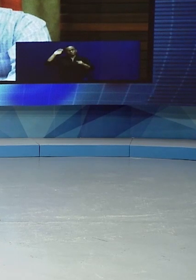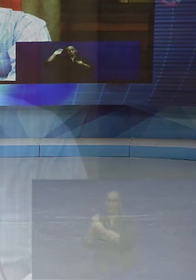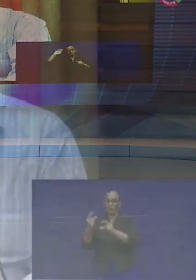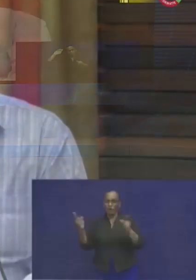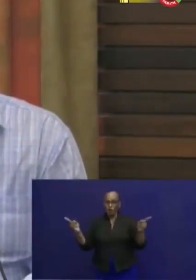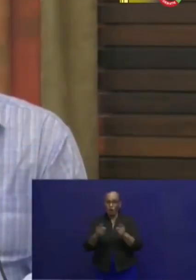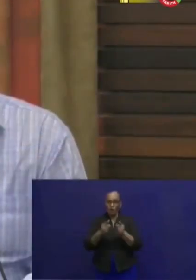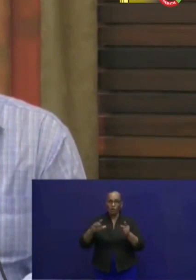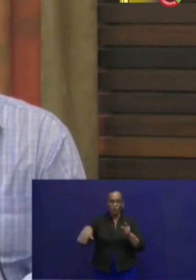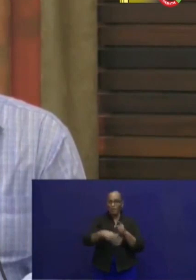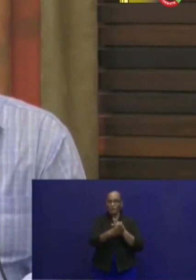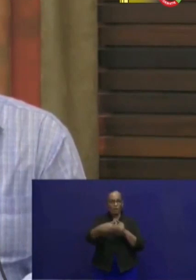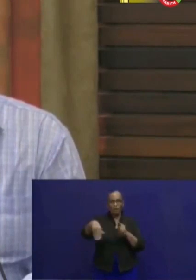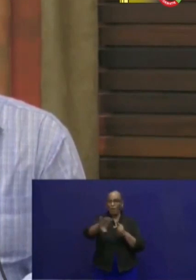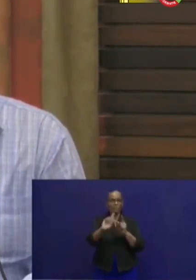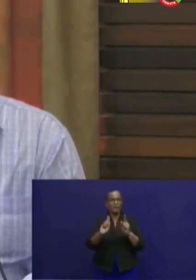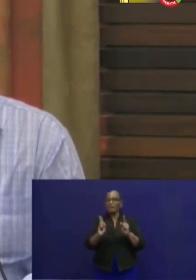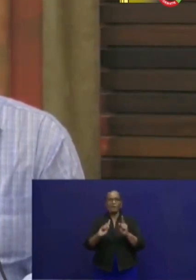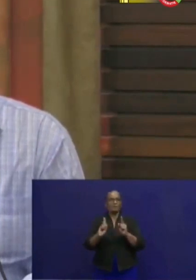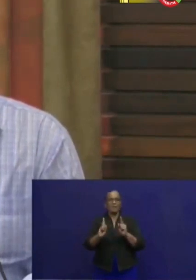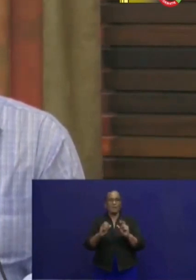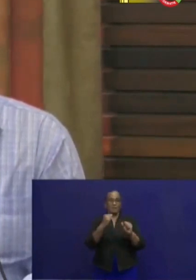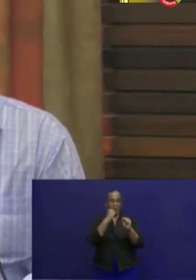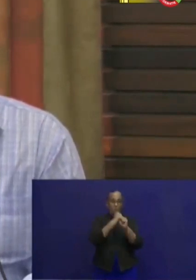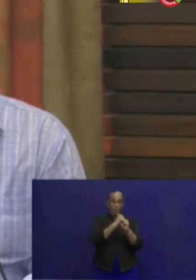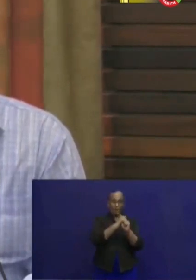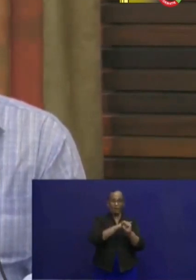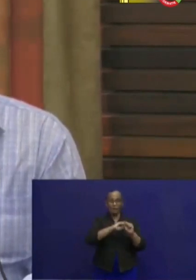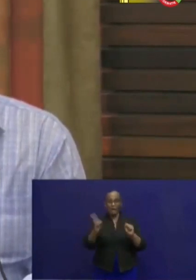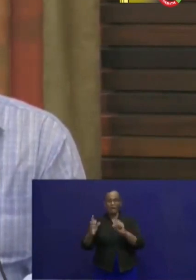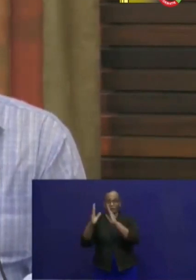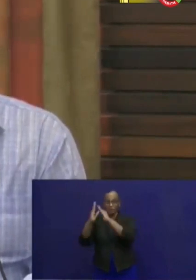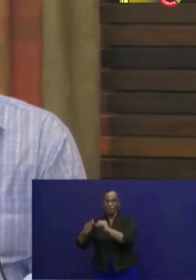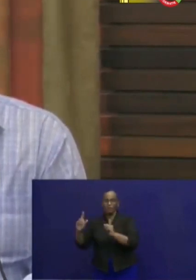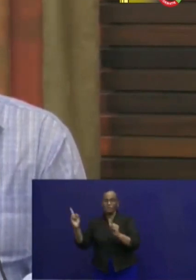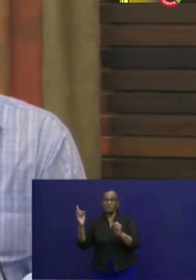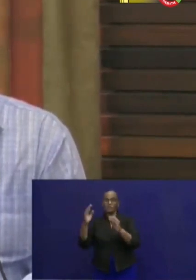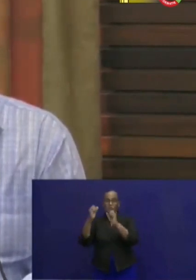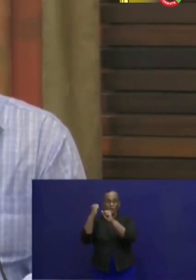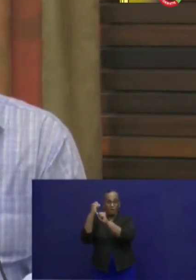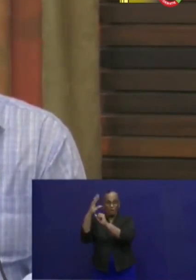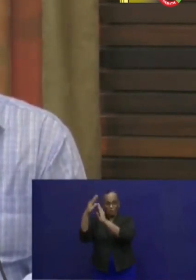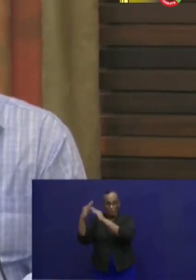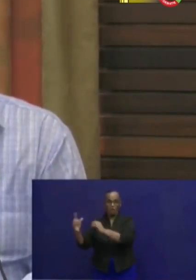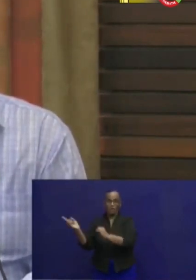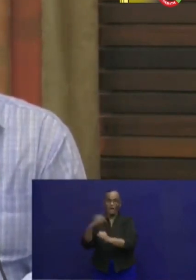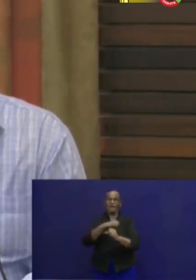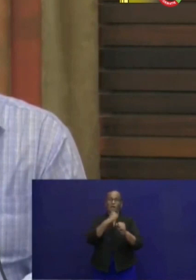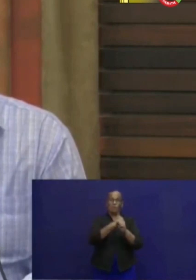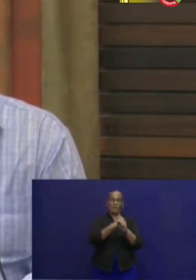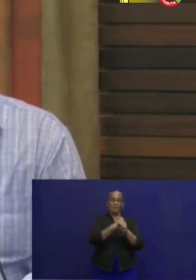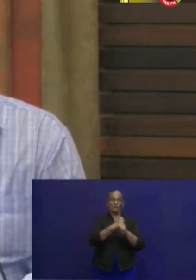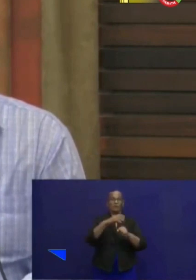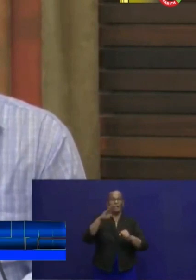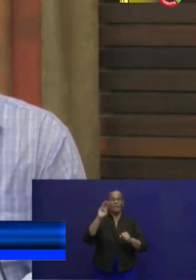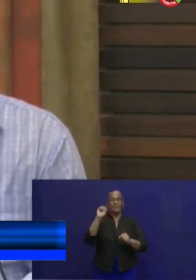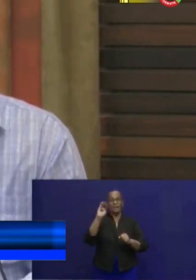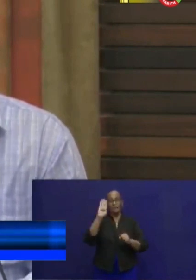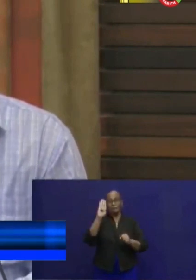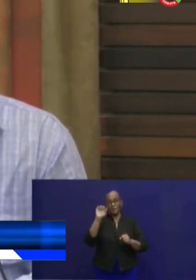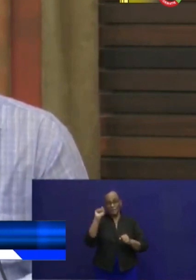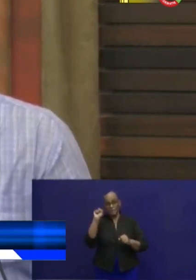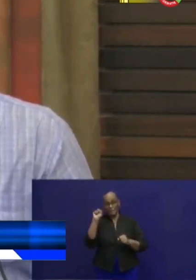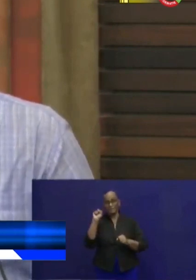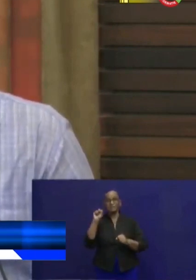Dat wil ook zeggen dat voor diensten zoals SWM, EBS, Telezuur